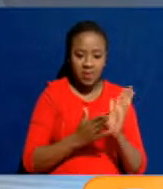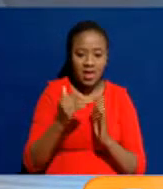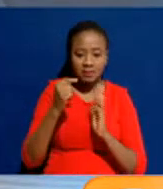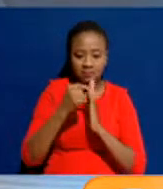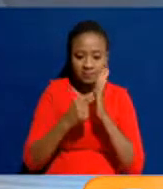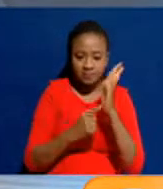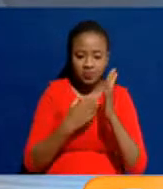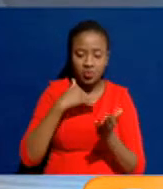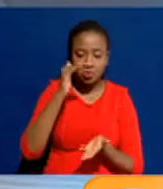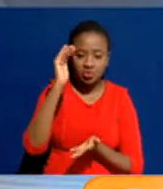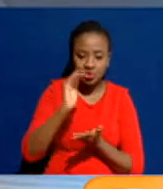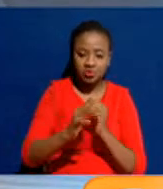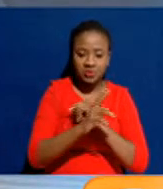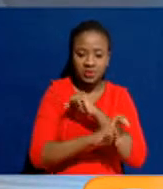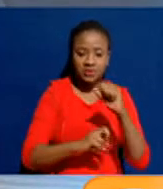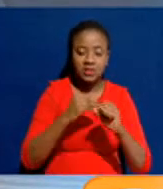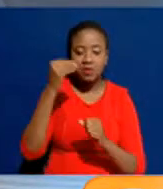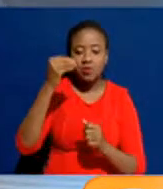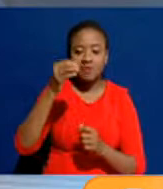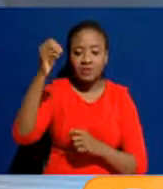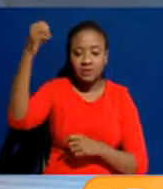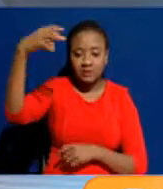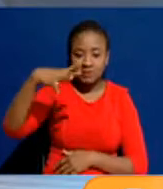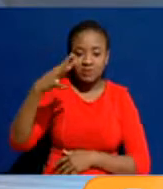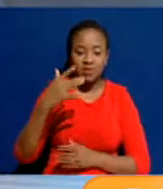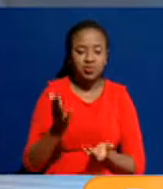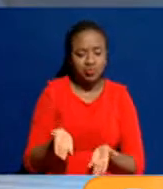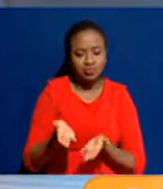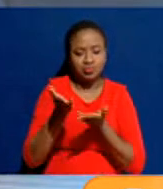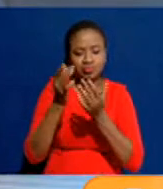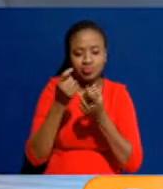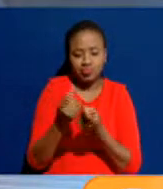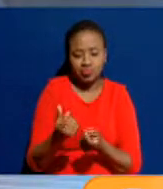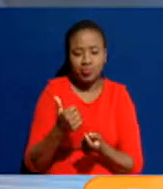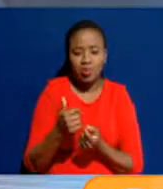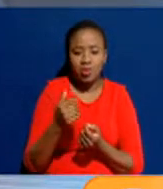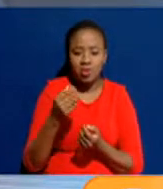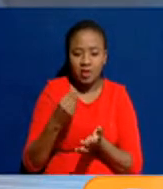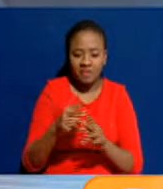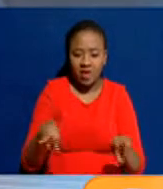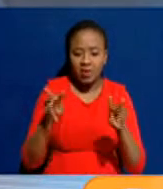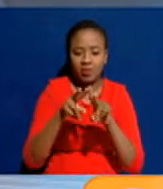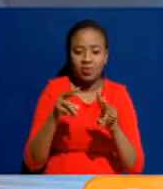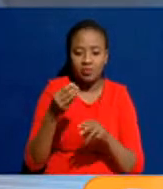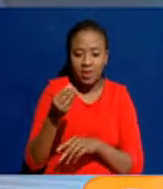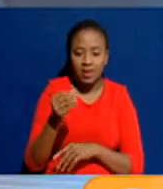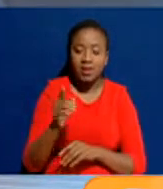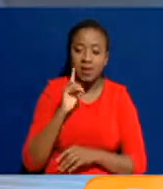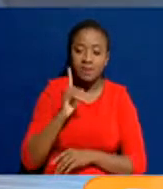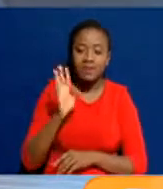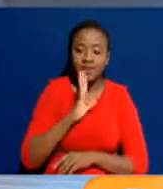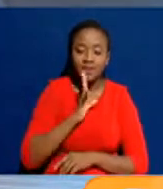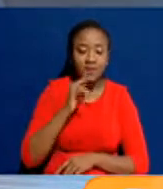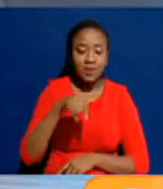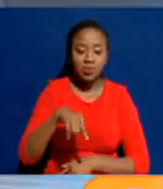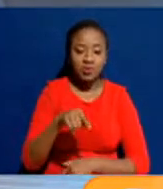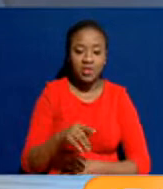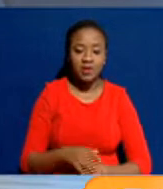kupunguza wizi wa umeme ili kusaidia kuimarisha bei yake. Alikuwa akizungumza wakati wa kipindi cha Sema na Citizen mapema